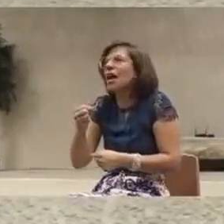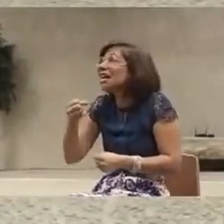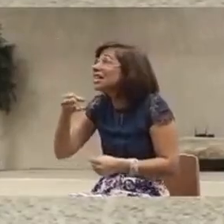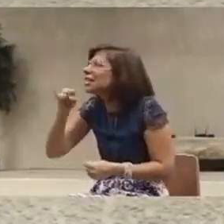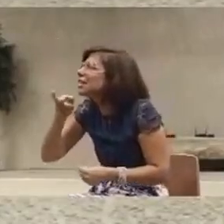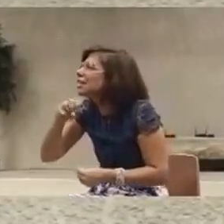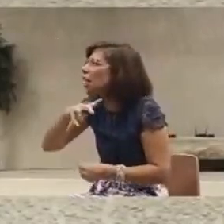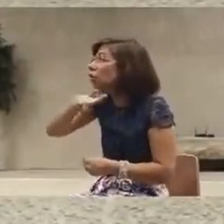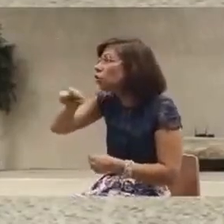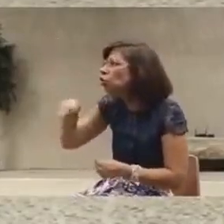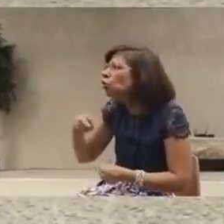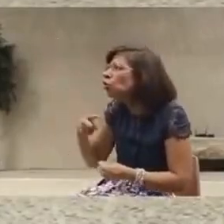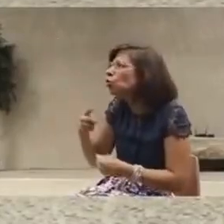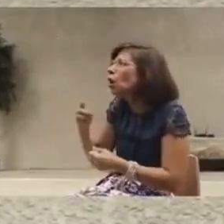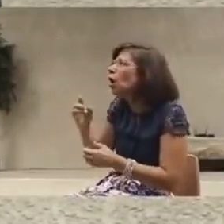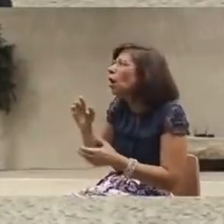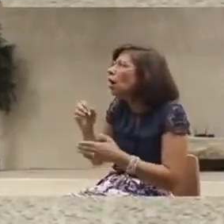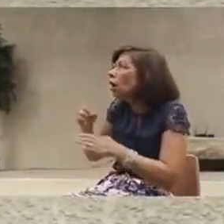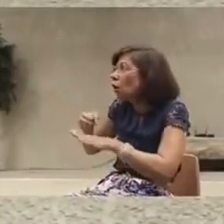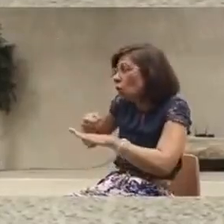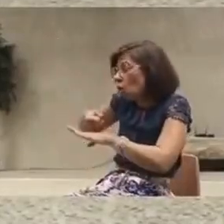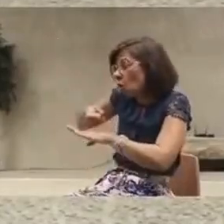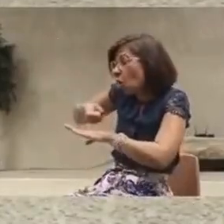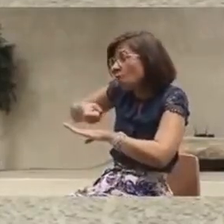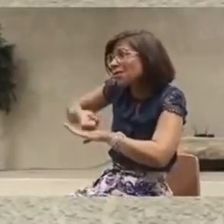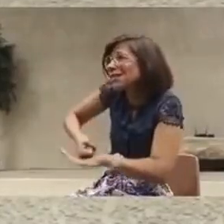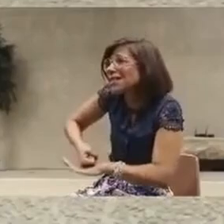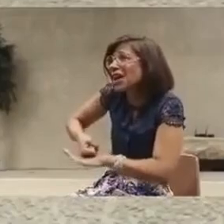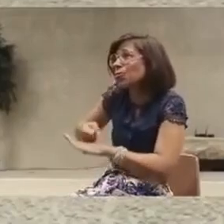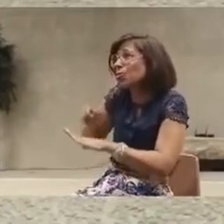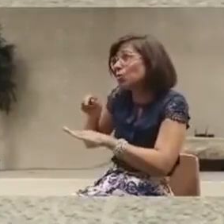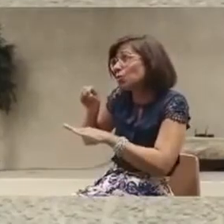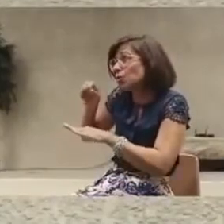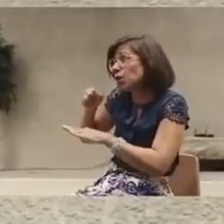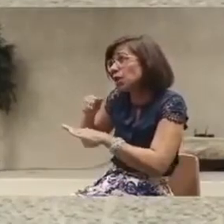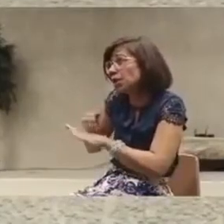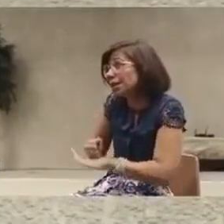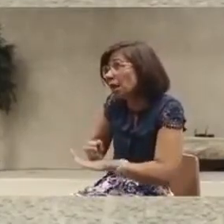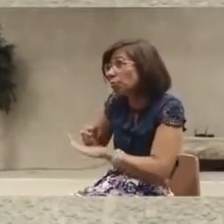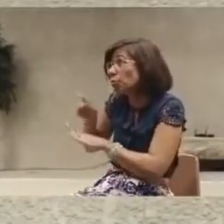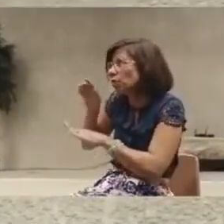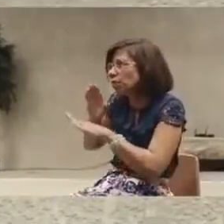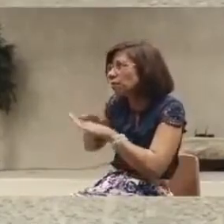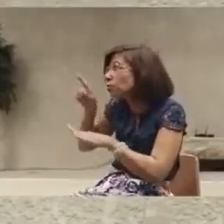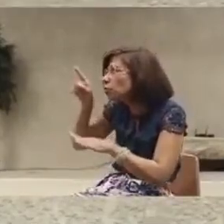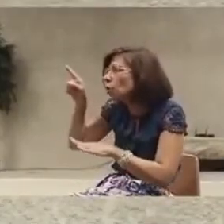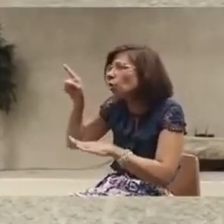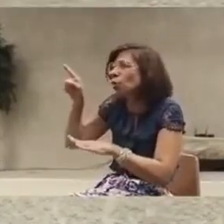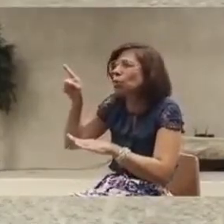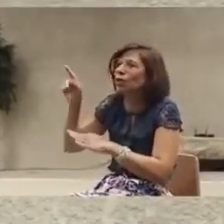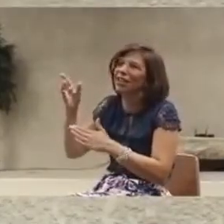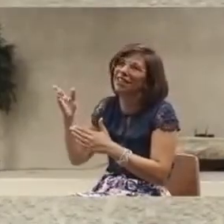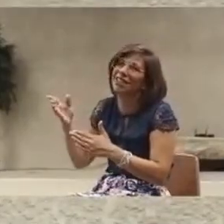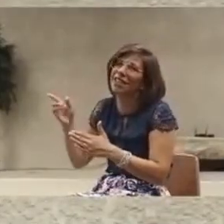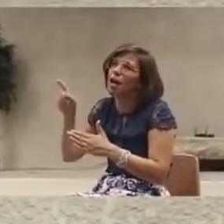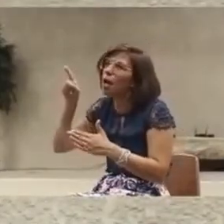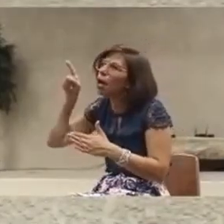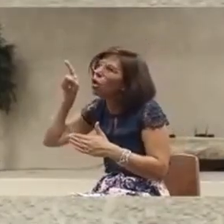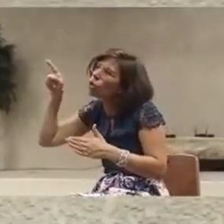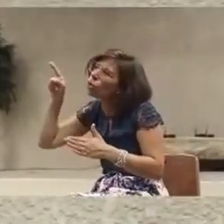à le connaître, que tu étends tes racines, si tu ne le connais pas, il faut le donner. Donne ta vie au Seigneur parce que Jésus, il est la